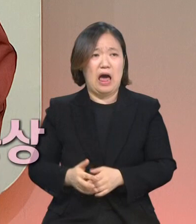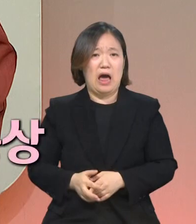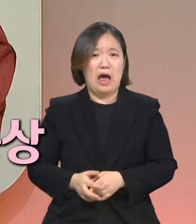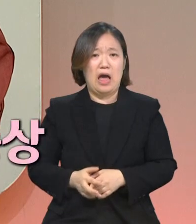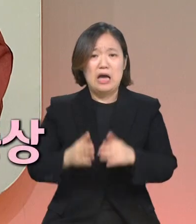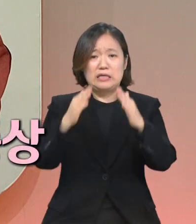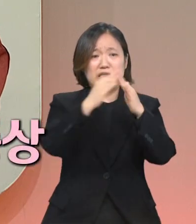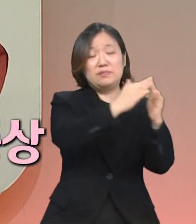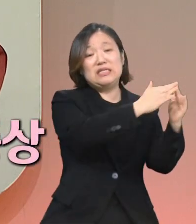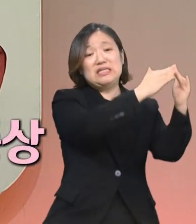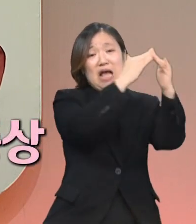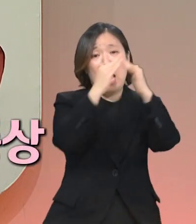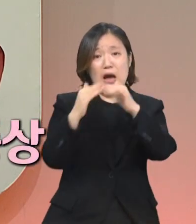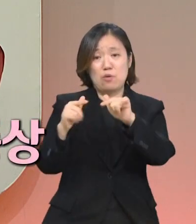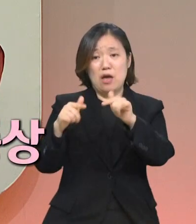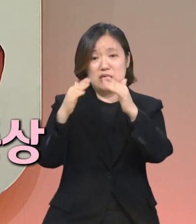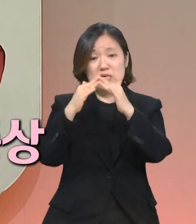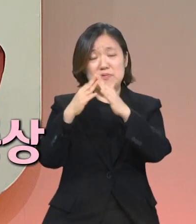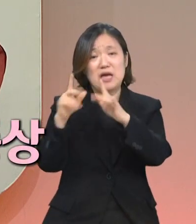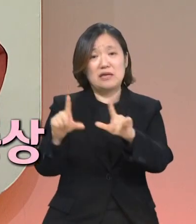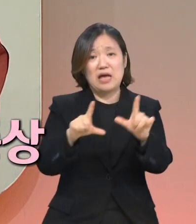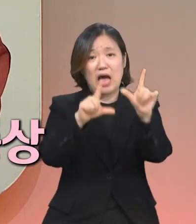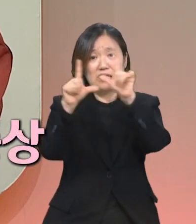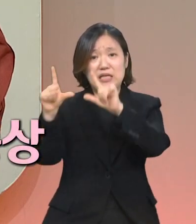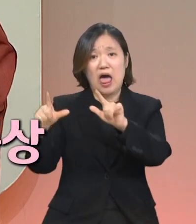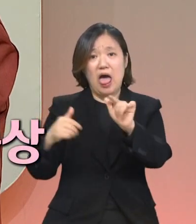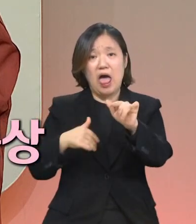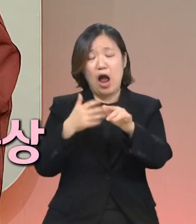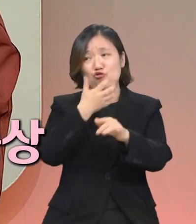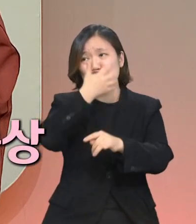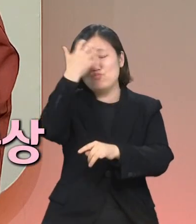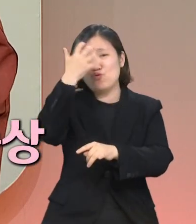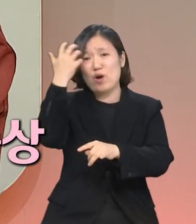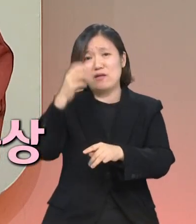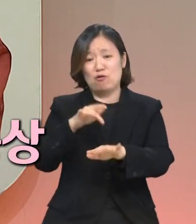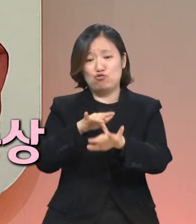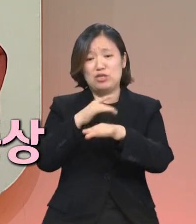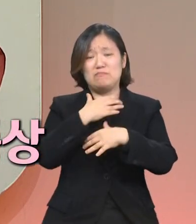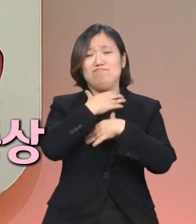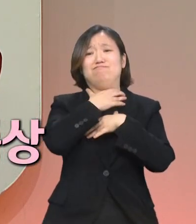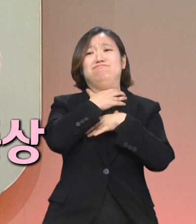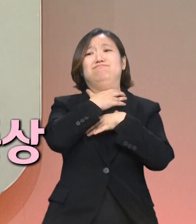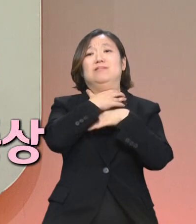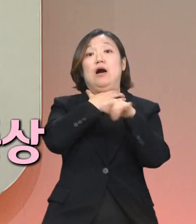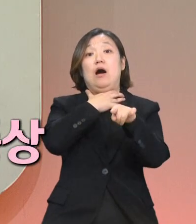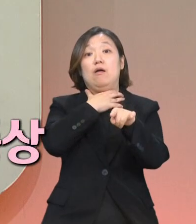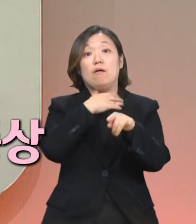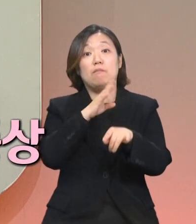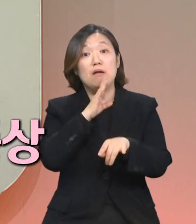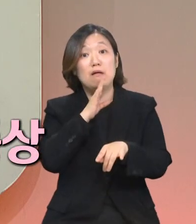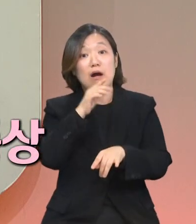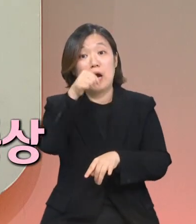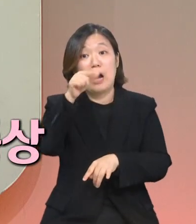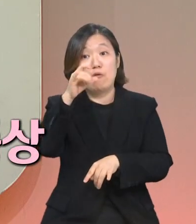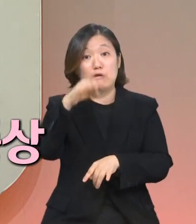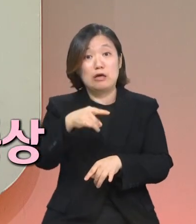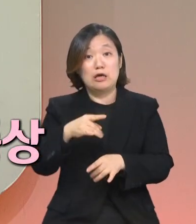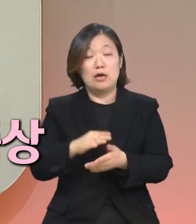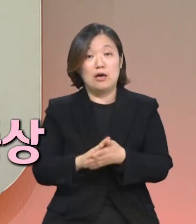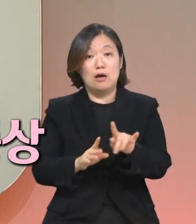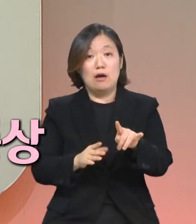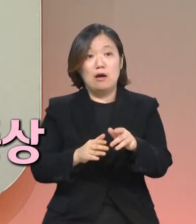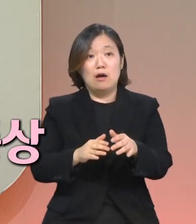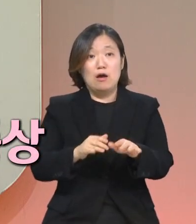가위가 눌린다는 거야 가위가 여러분 가위눌러 본 사람들 알지만 가위 눌리면 엄청 힘들고 괴롭잖아요 뭐